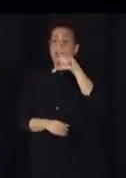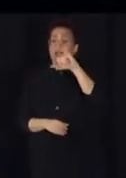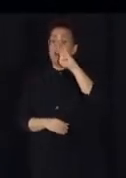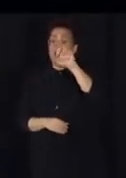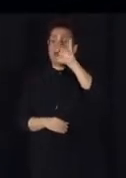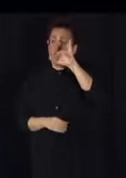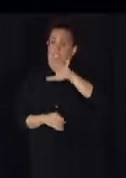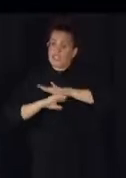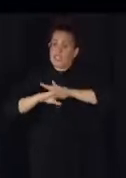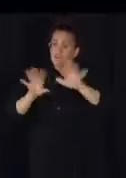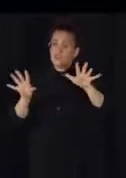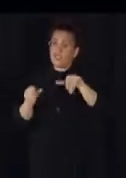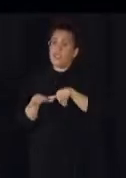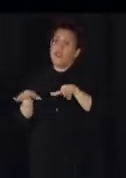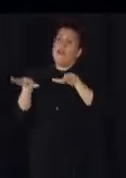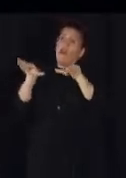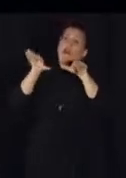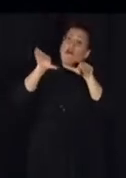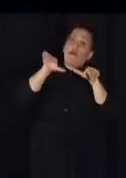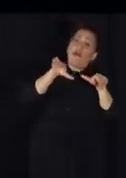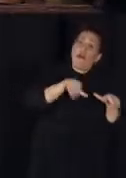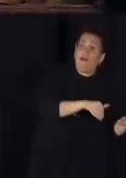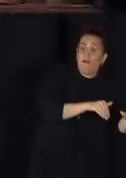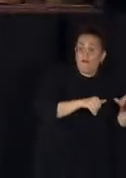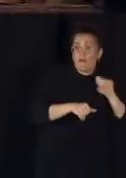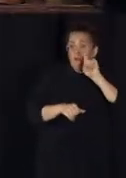de la forêt se mettent en marche pour éteindre le feu.